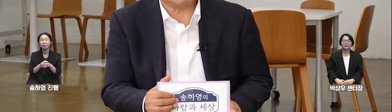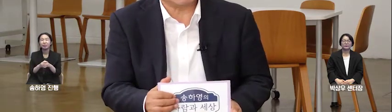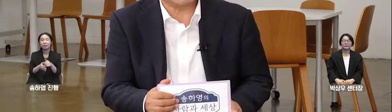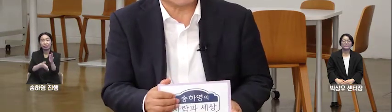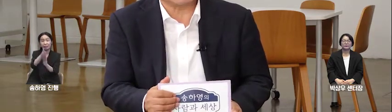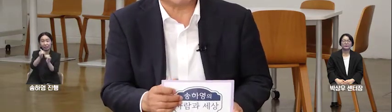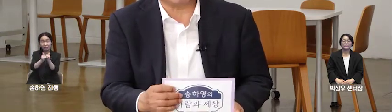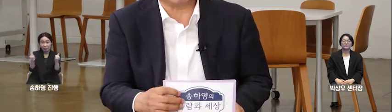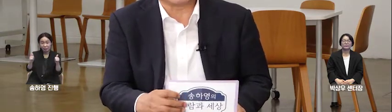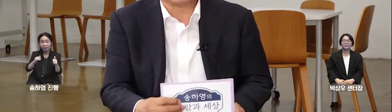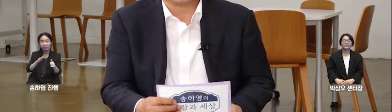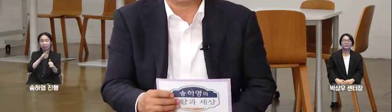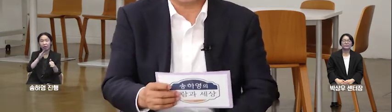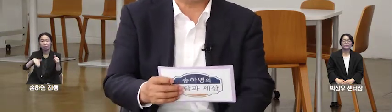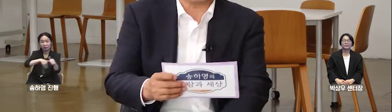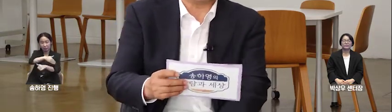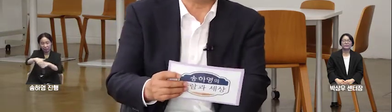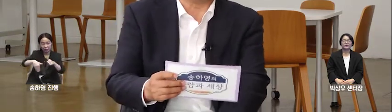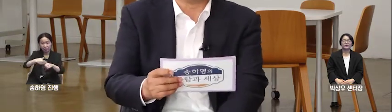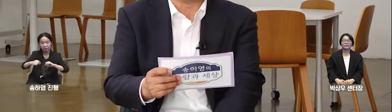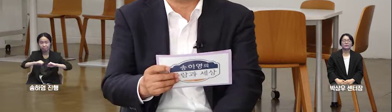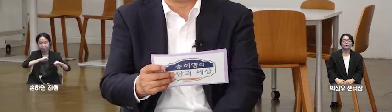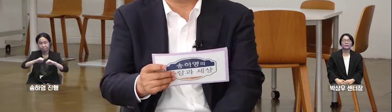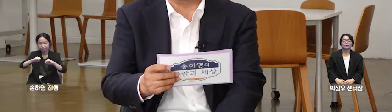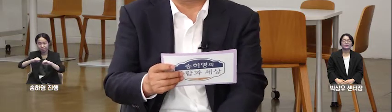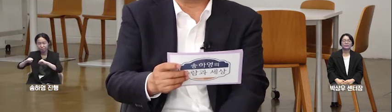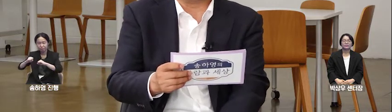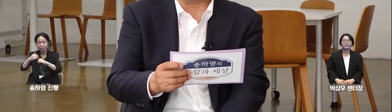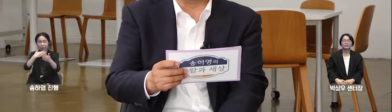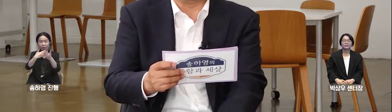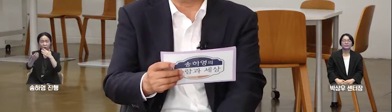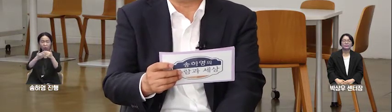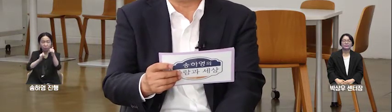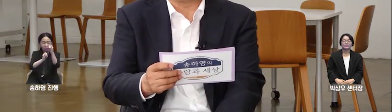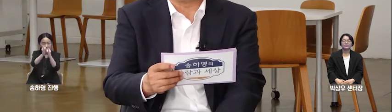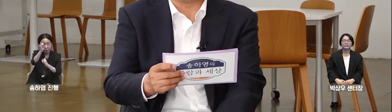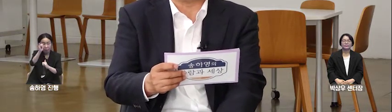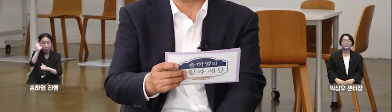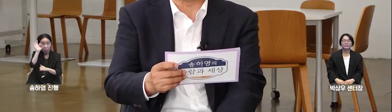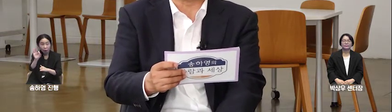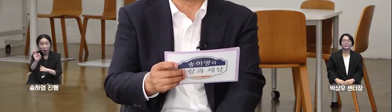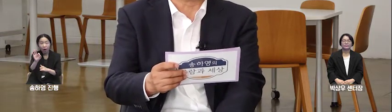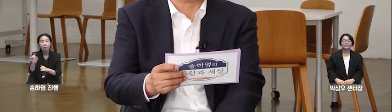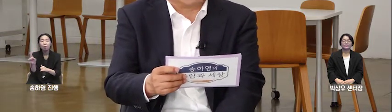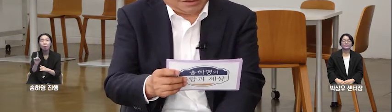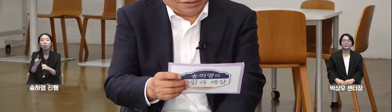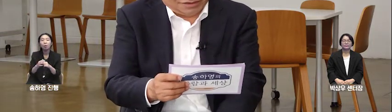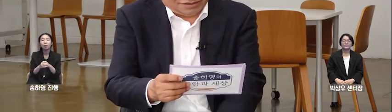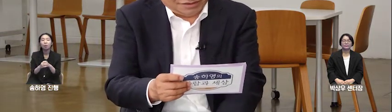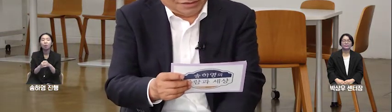아무튼 시민 현장에서 쭉 활동했던 이력들을 우리 저